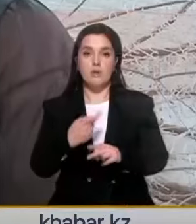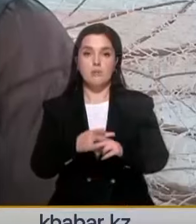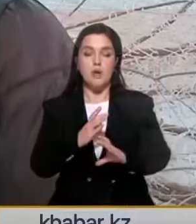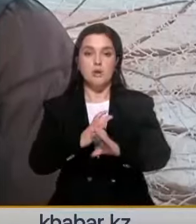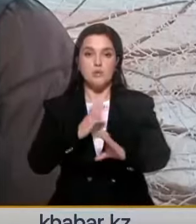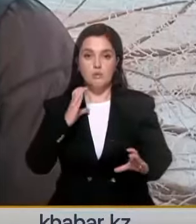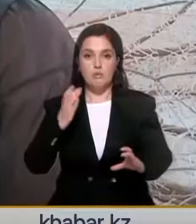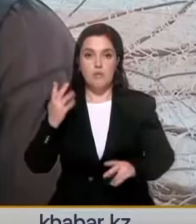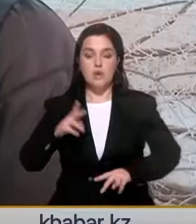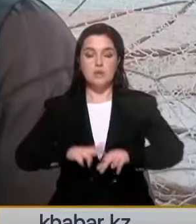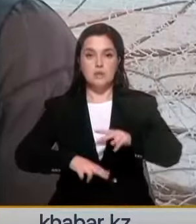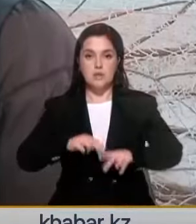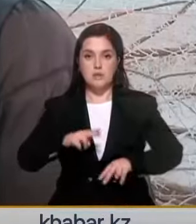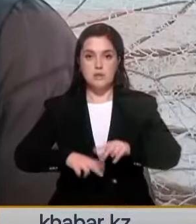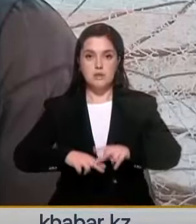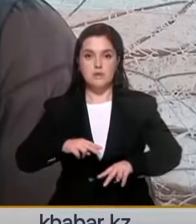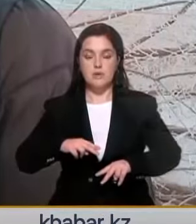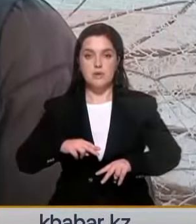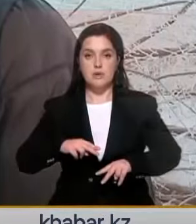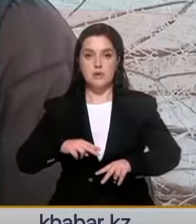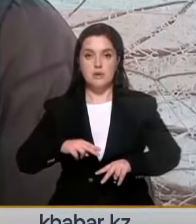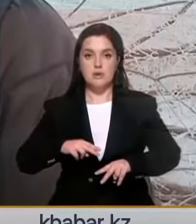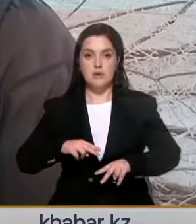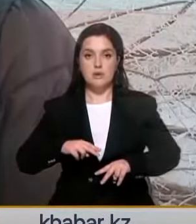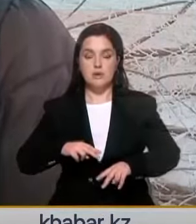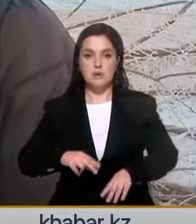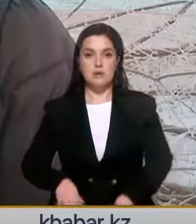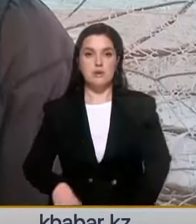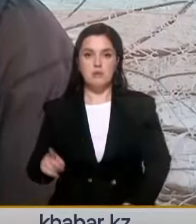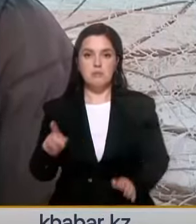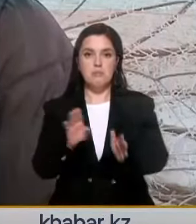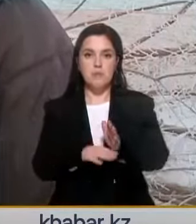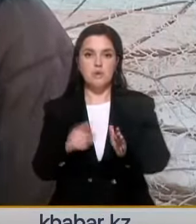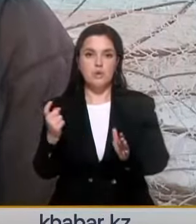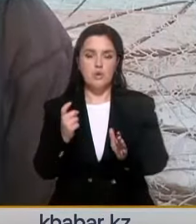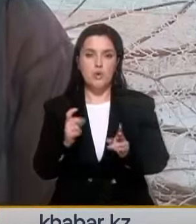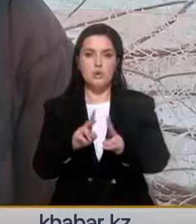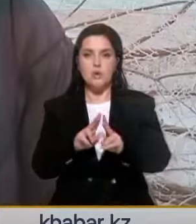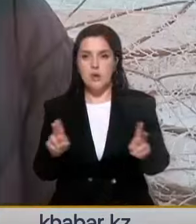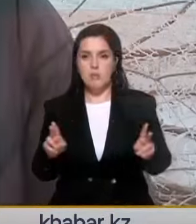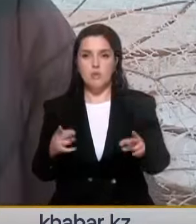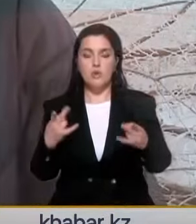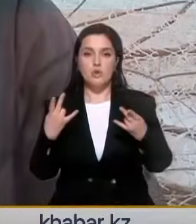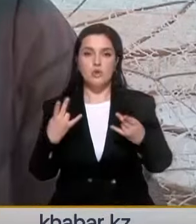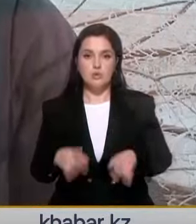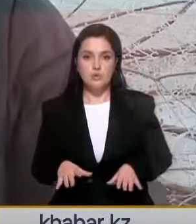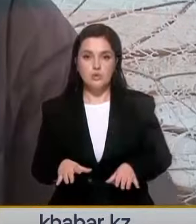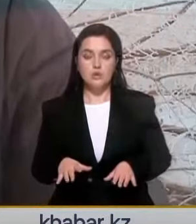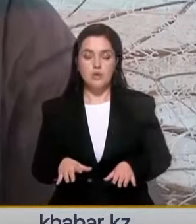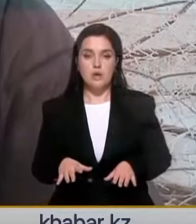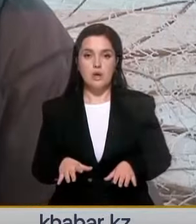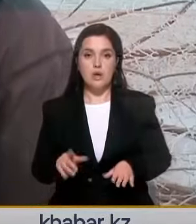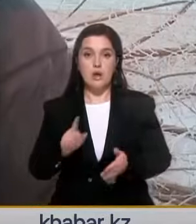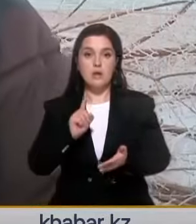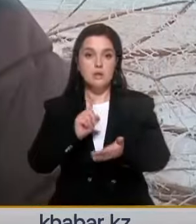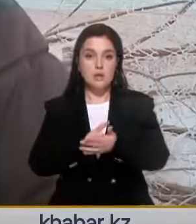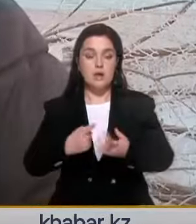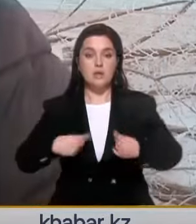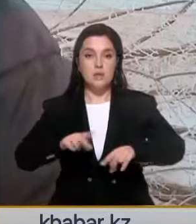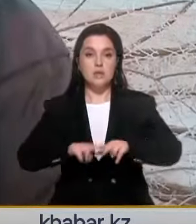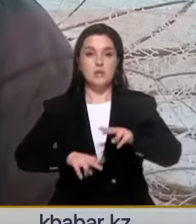строительства отдела строительства то есть они не такие совсем бесхозные кому не нужны отдел строительства за них должен был по закону